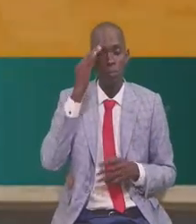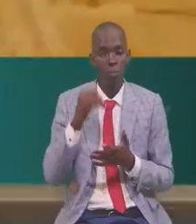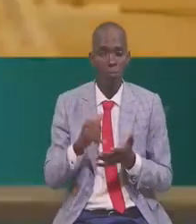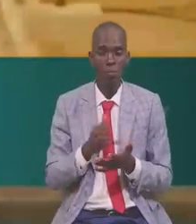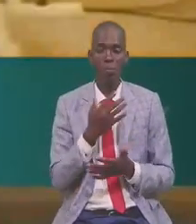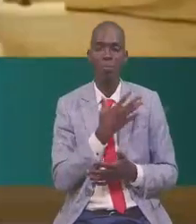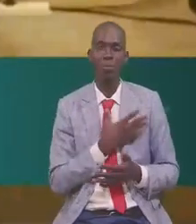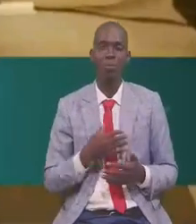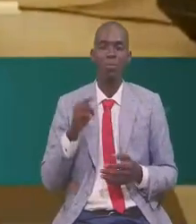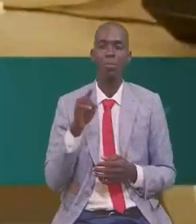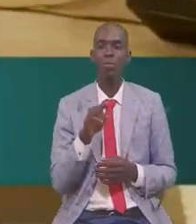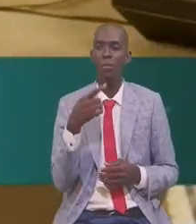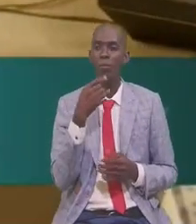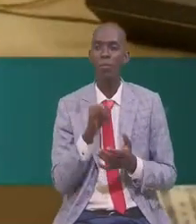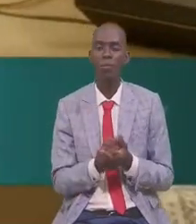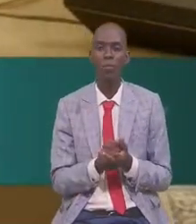dit: taisez-vous.